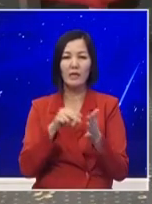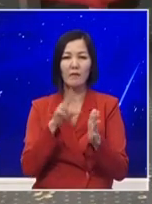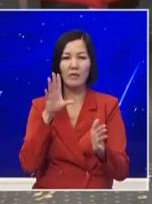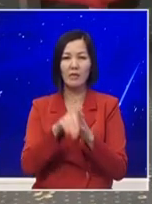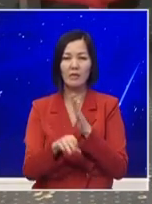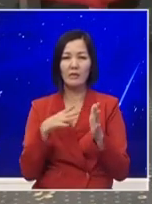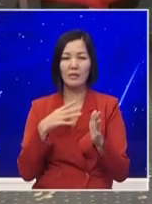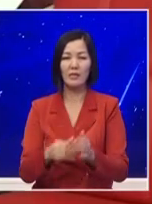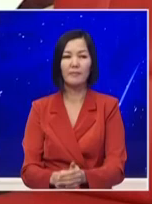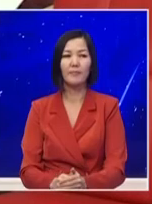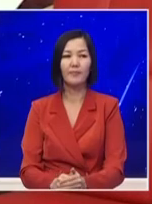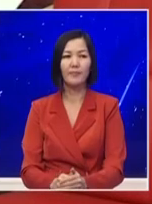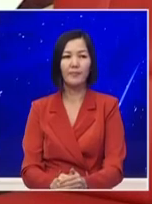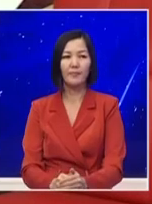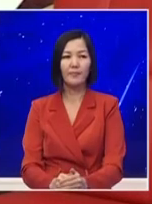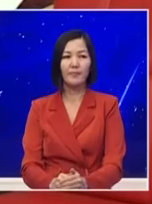енгізілген.